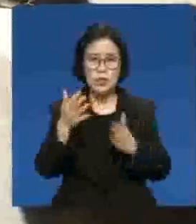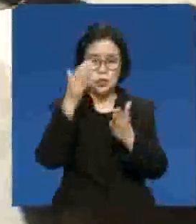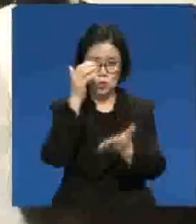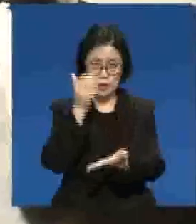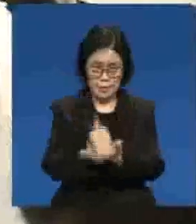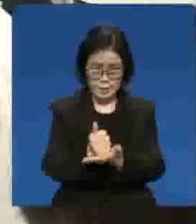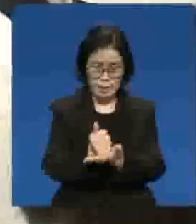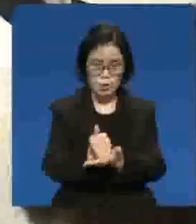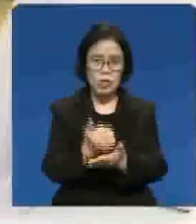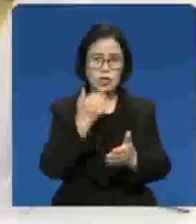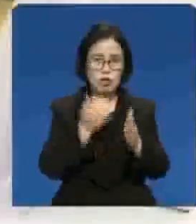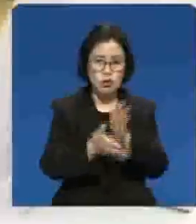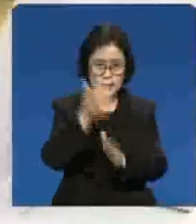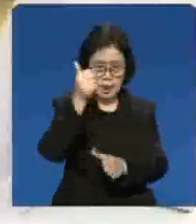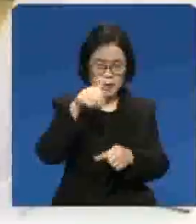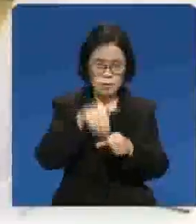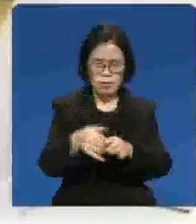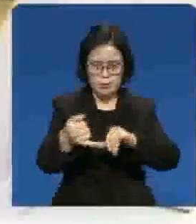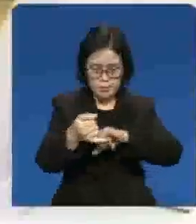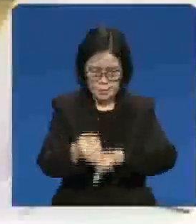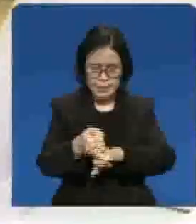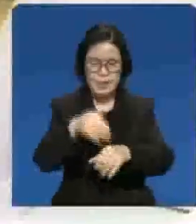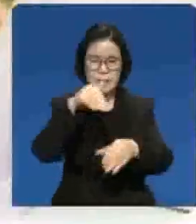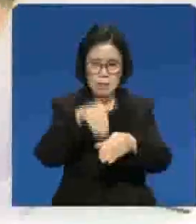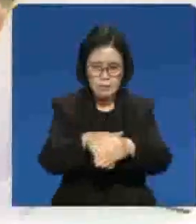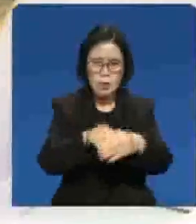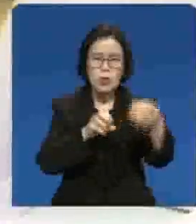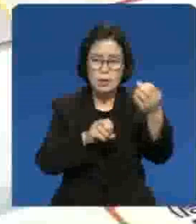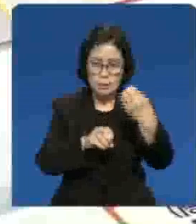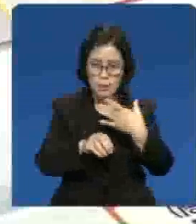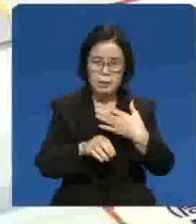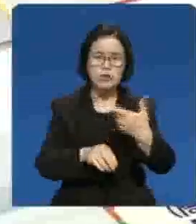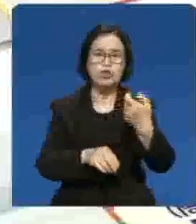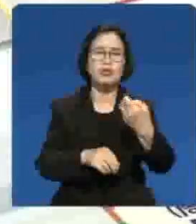경기도지사와 서울시장 선거에 반드시 투표하겠다는 응답은